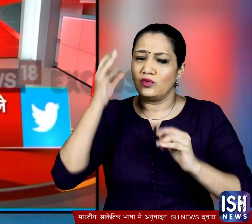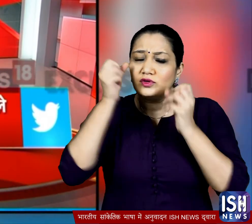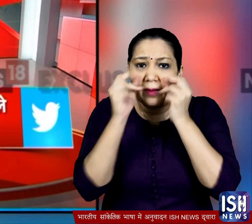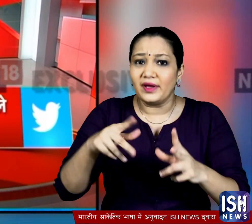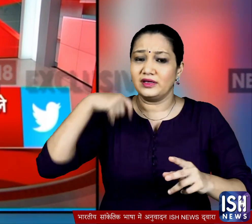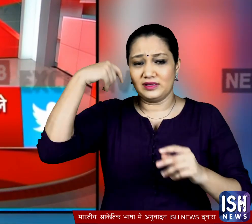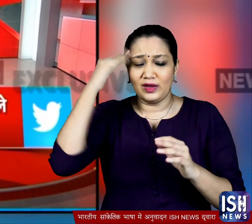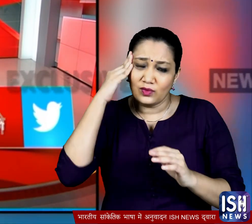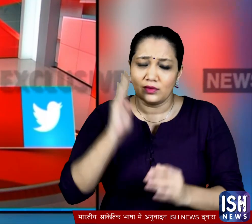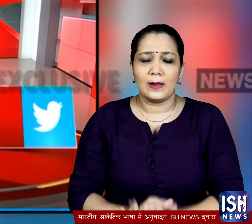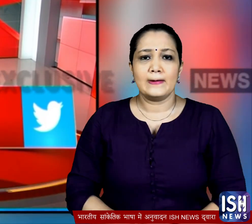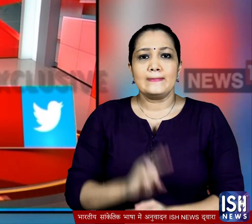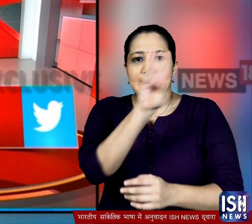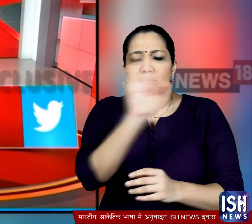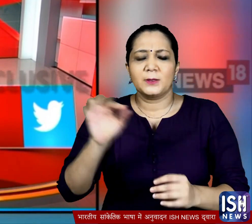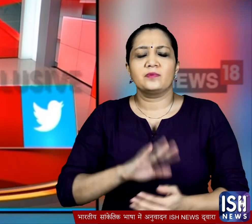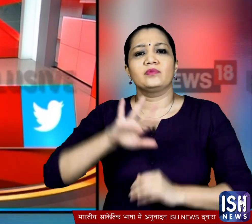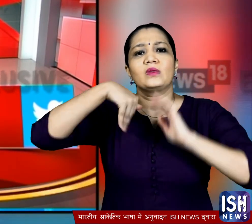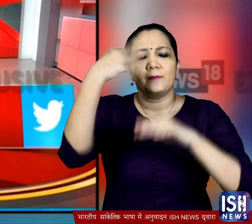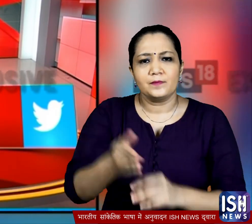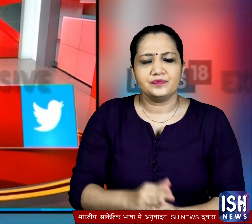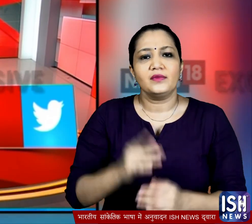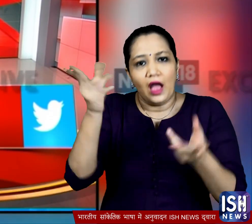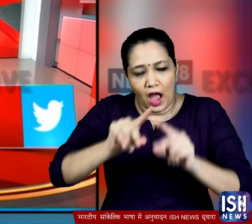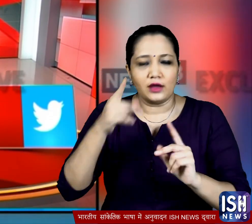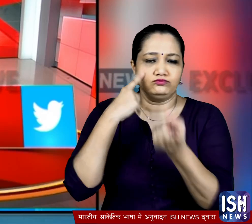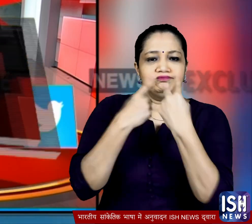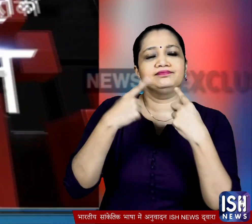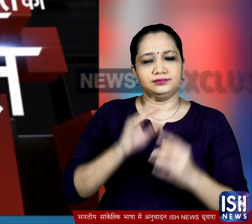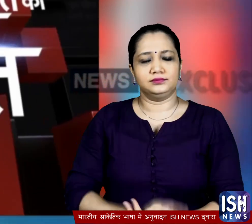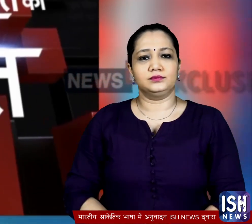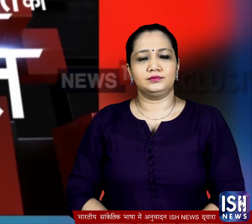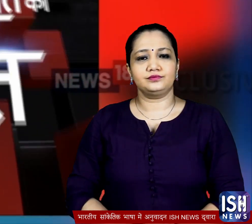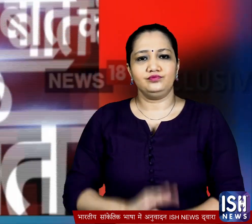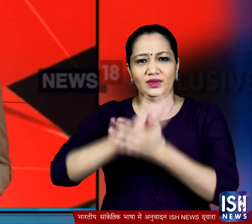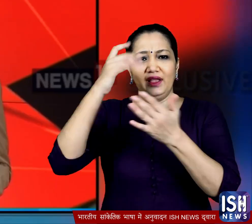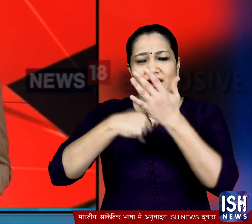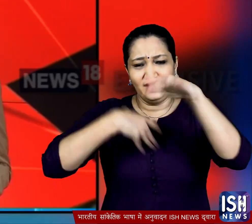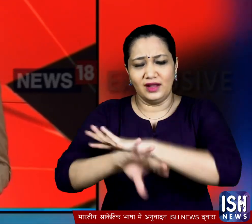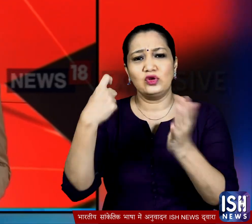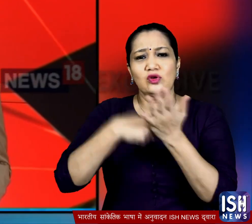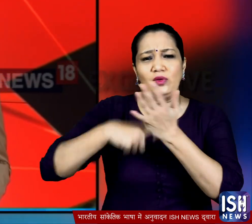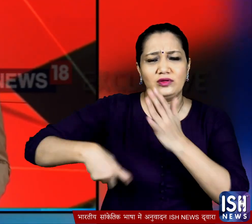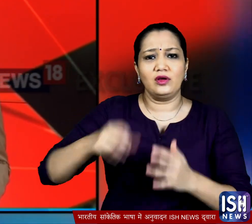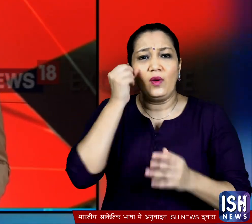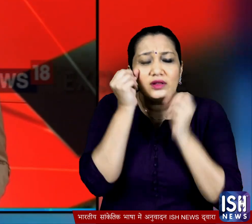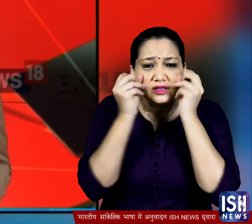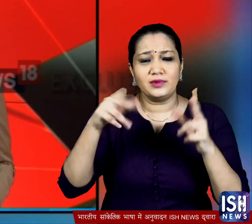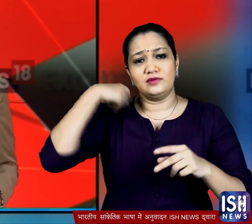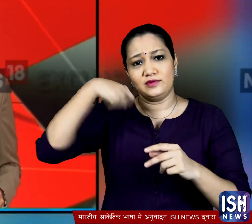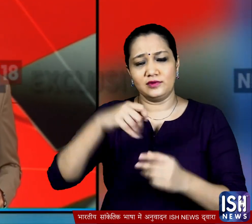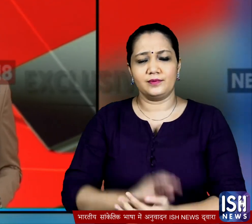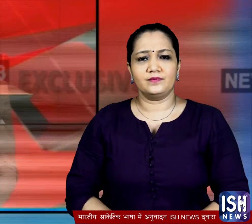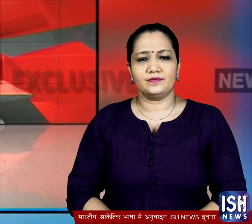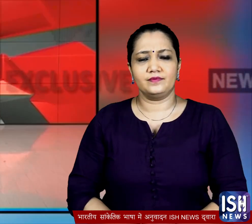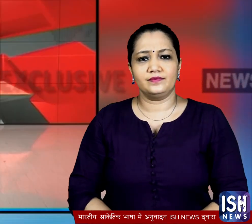वाले और चौंकाने वाले हैं। 3 हफ्तों के बाद सुप्रीम कोर्ट में मामले की अगली सुनवाई होगी। हरियाणा के रोहतक से हैरान करने वाली एक तस्वीर